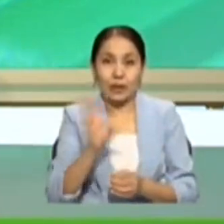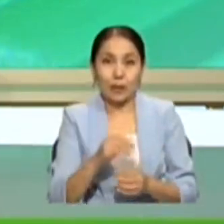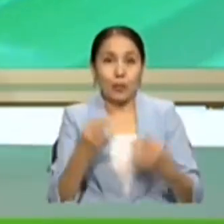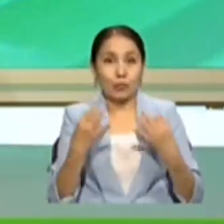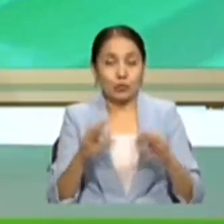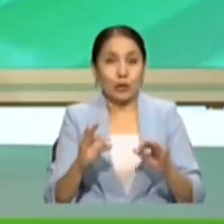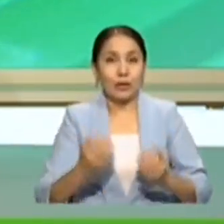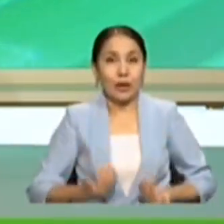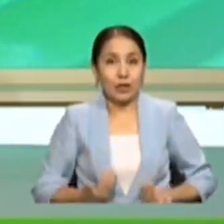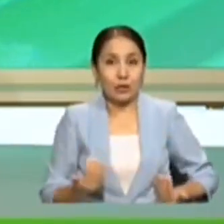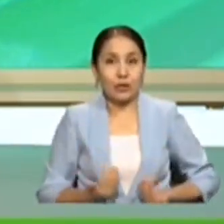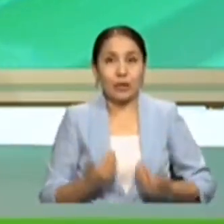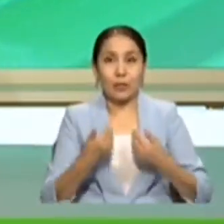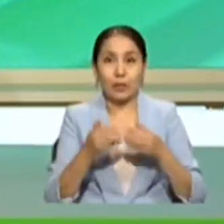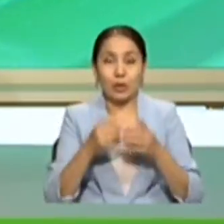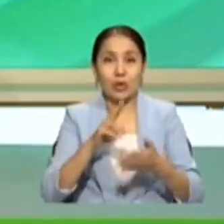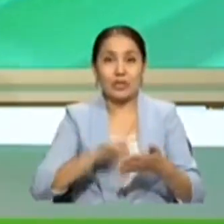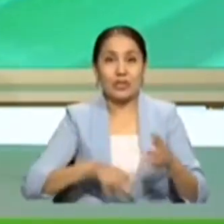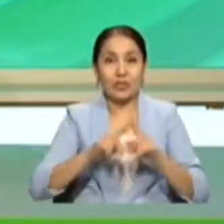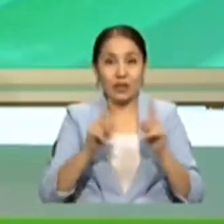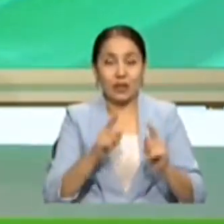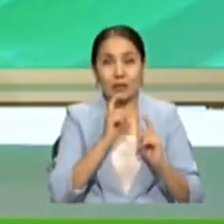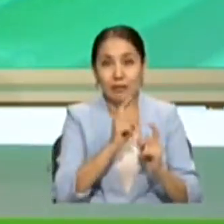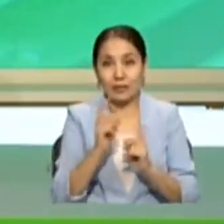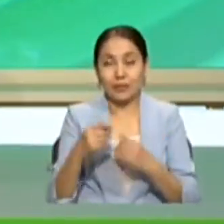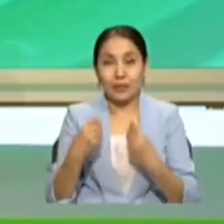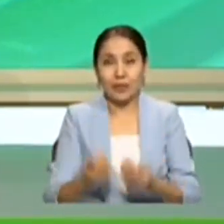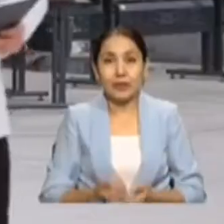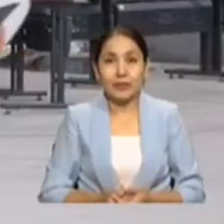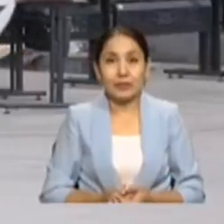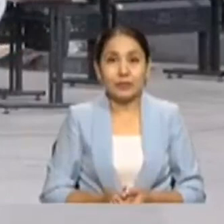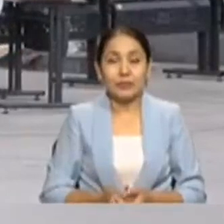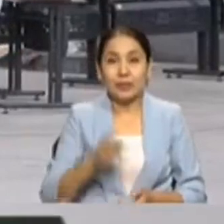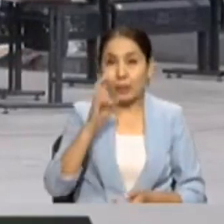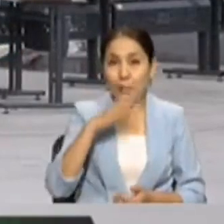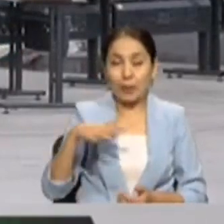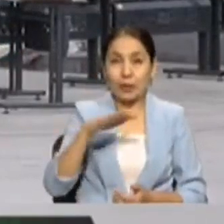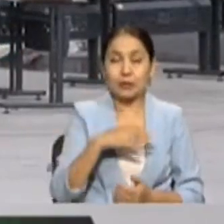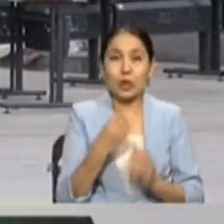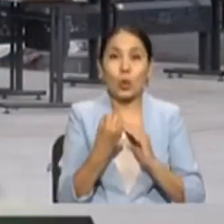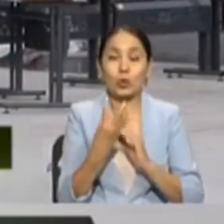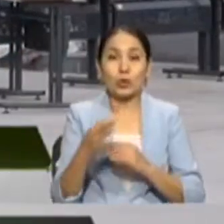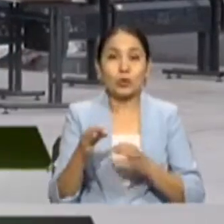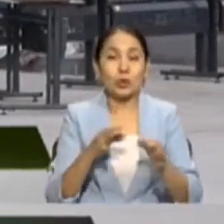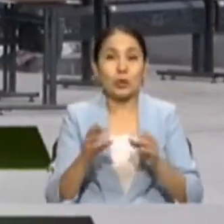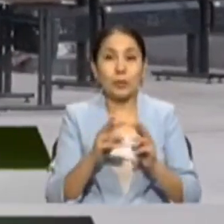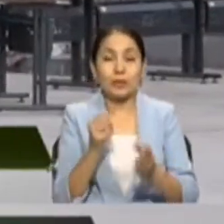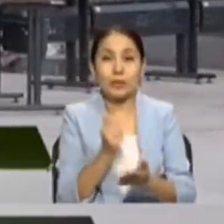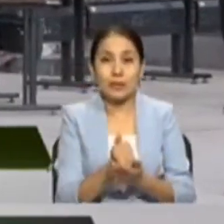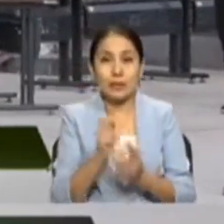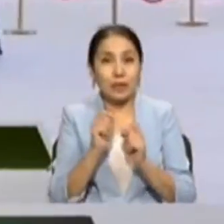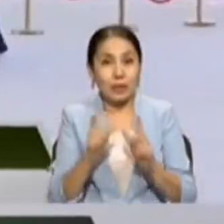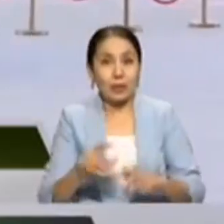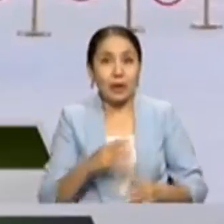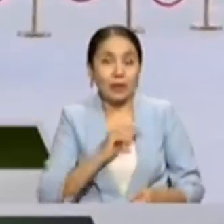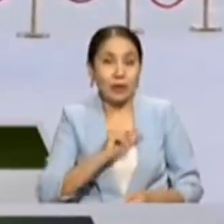hayotga kuzatish hamda ularni bitiruv sertifikatlari bilan taqdirlash tadbiri o'tkazildi. Mamlakatimizdagi 14 hududda prezident maktablari